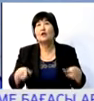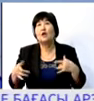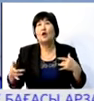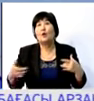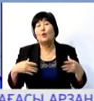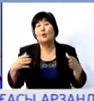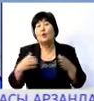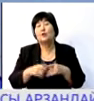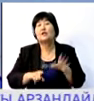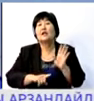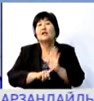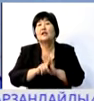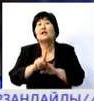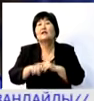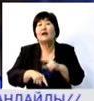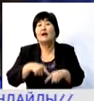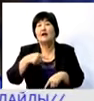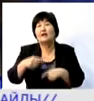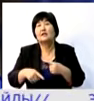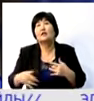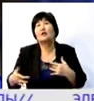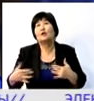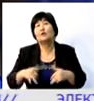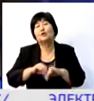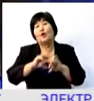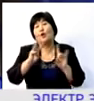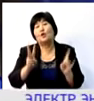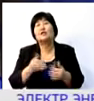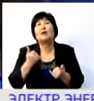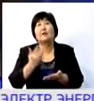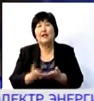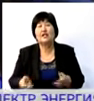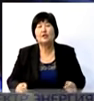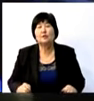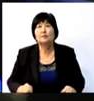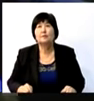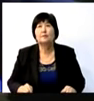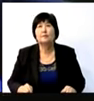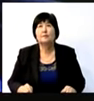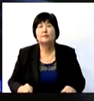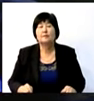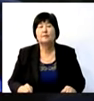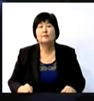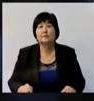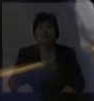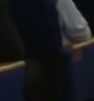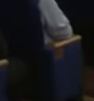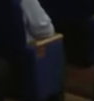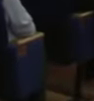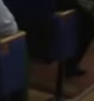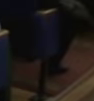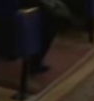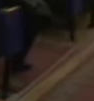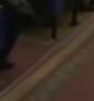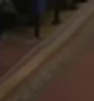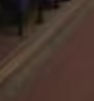ұжымы да сара жолды жалғастырып, өрісті өнерді ұлықтап келеді. Шолпан Исабекова, Бөгенбай Абасилов, Төрехан Қожахметов,